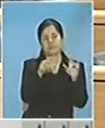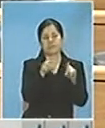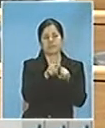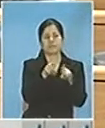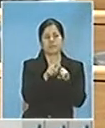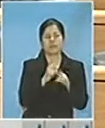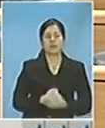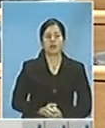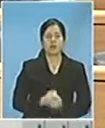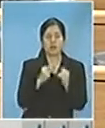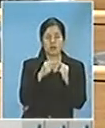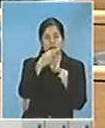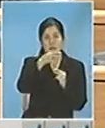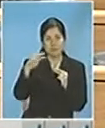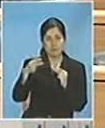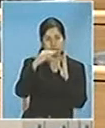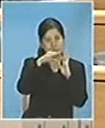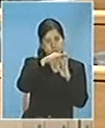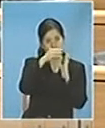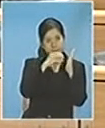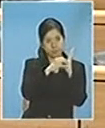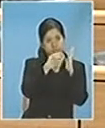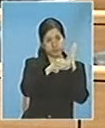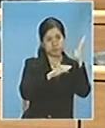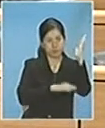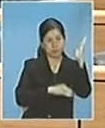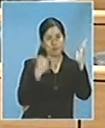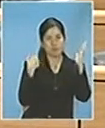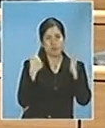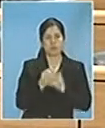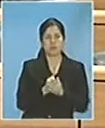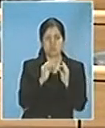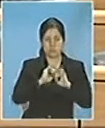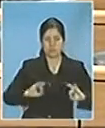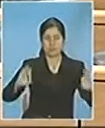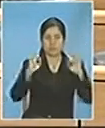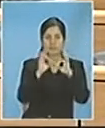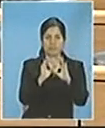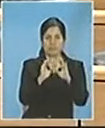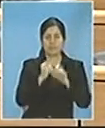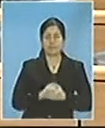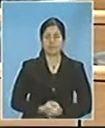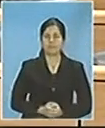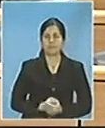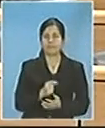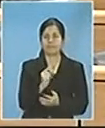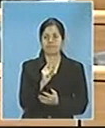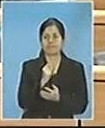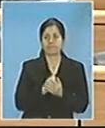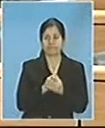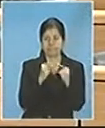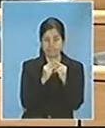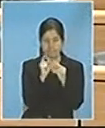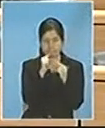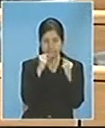ภาษาถิ่นเป็นภาษาที่มีคุณค่าต่อสังคมเราของเราทุกคนเช่นกันเพราะนอกจากจะศึกษ